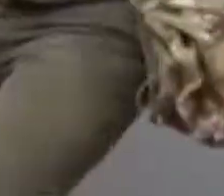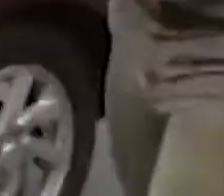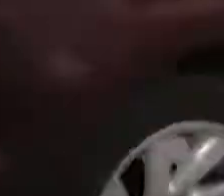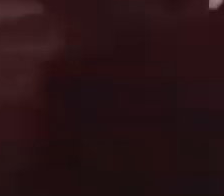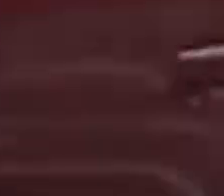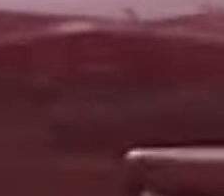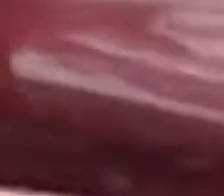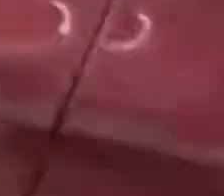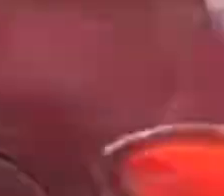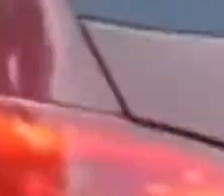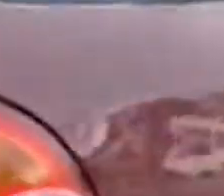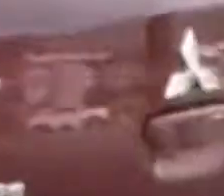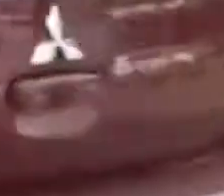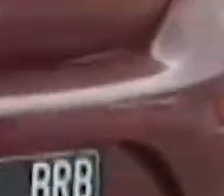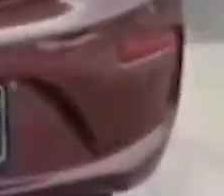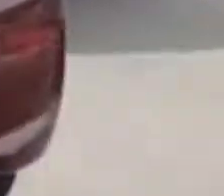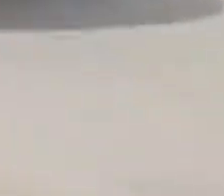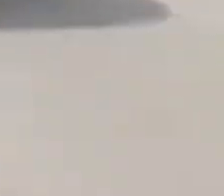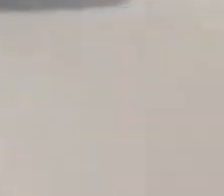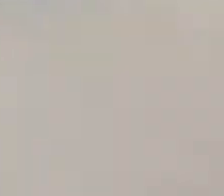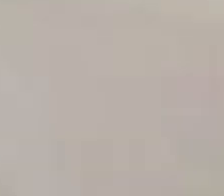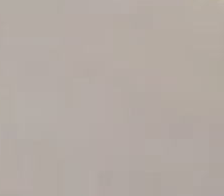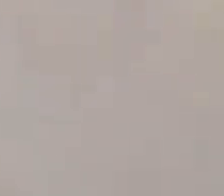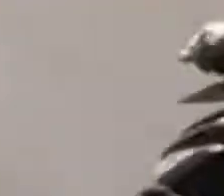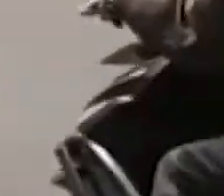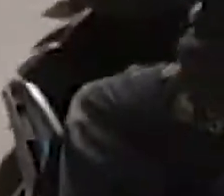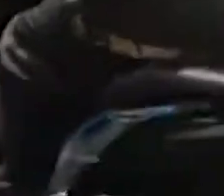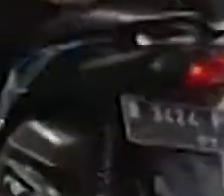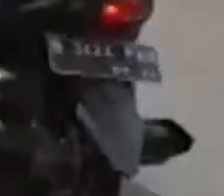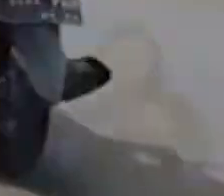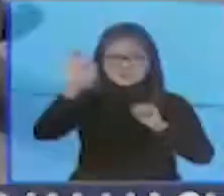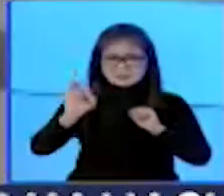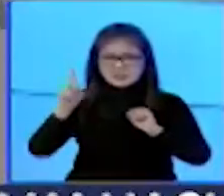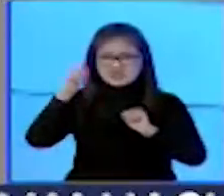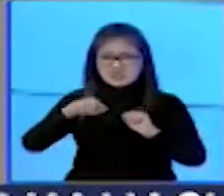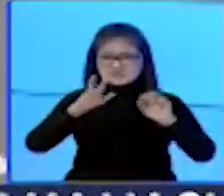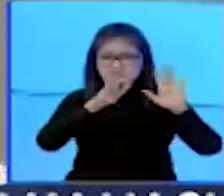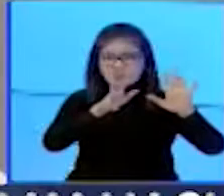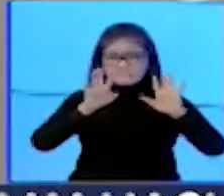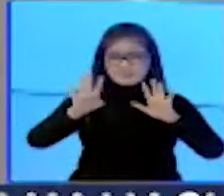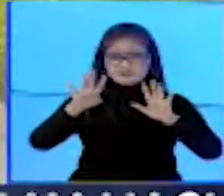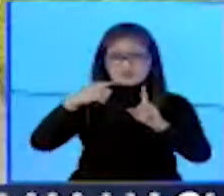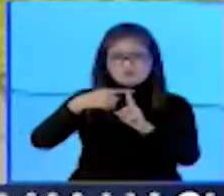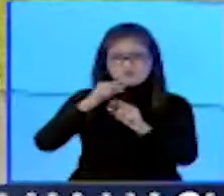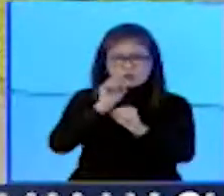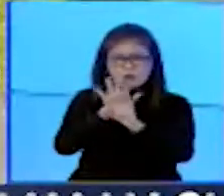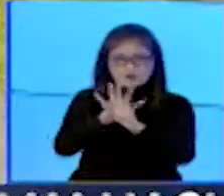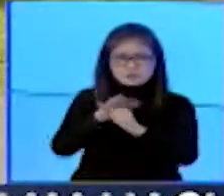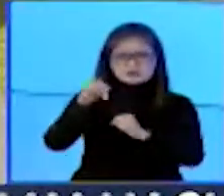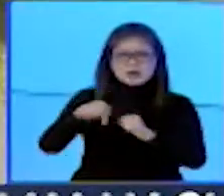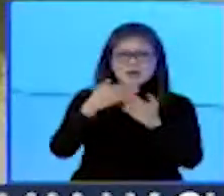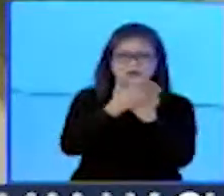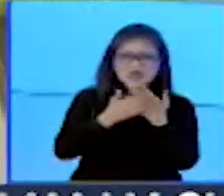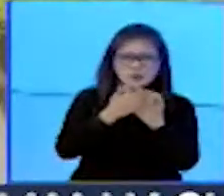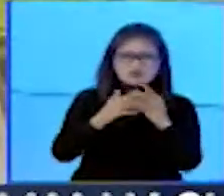corona. Doni pun mengungkapkan 62% dari 944 pasien COVID-19 yang kini dirawat di Wisma Atlet